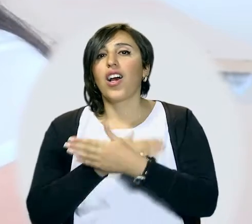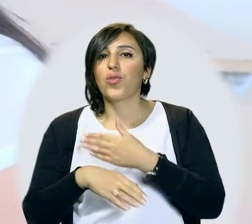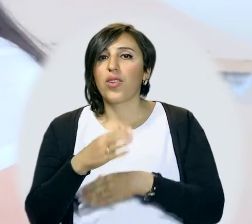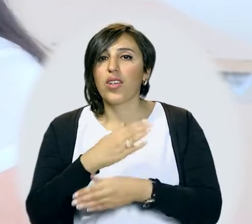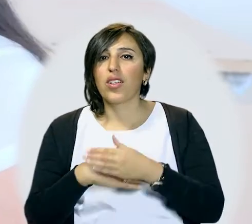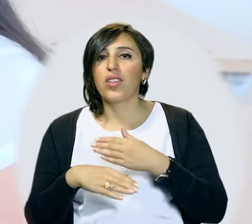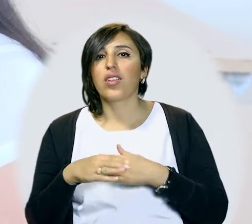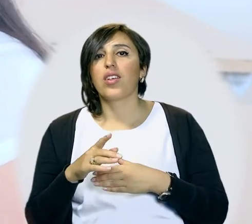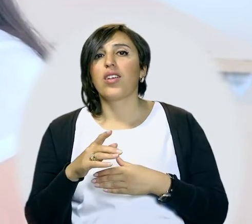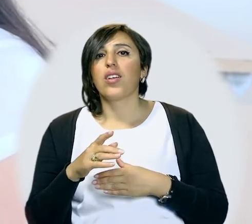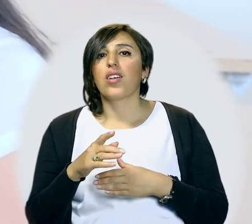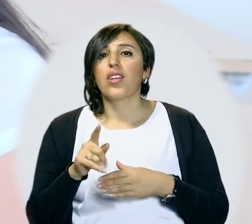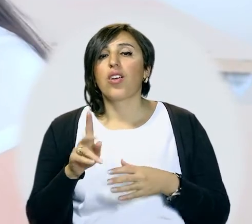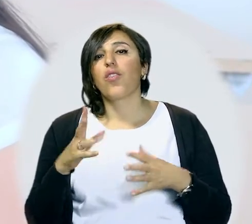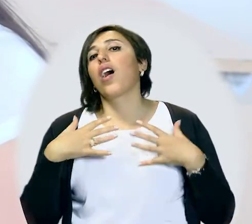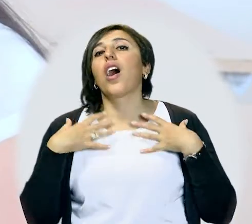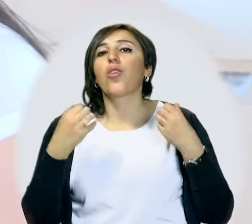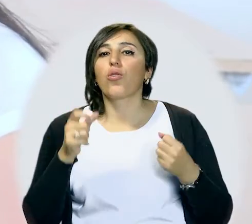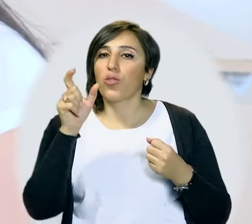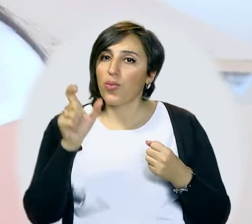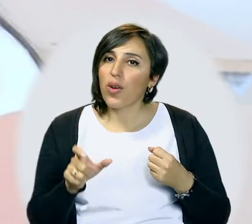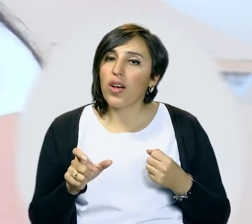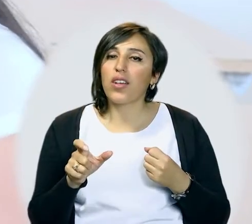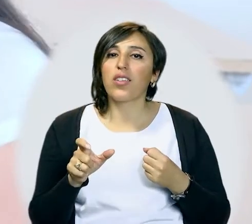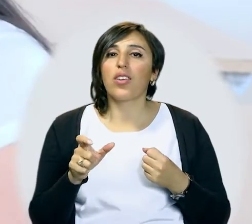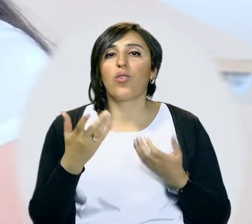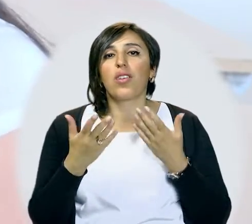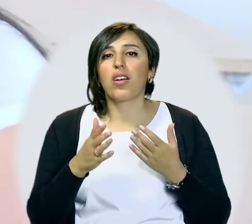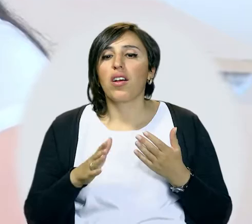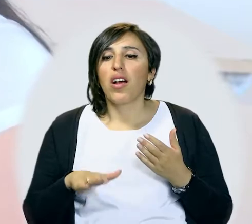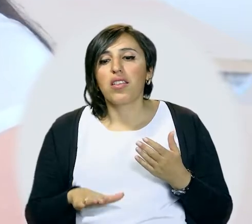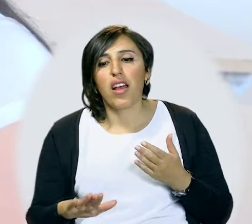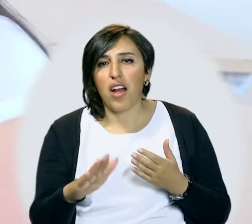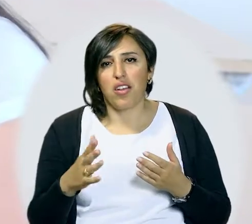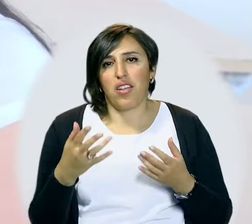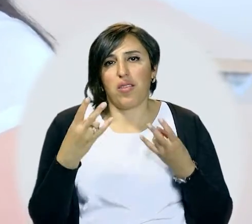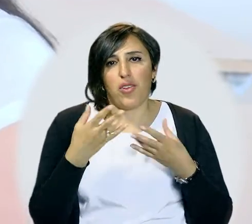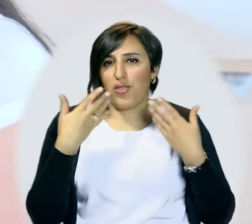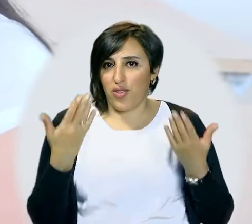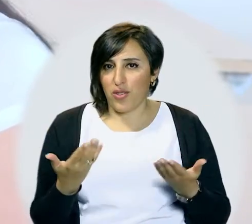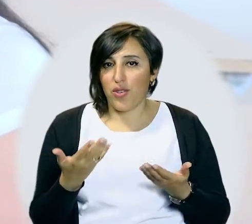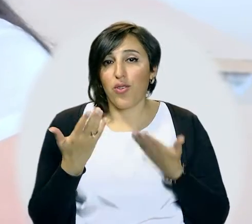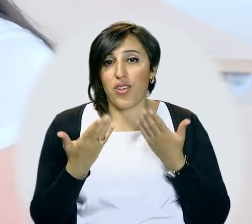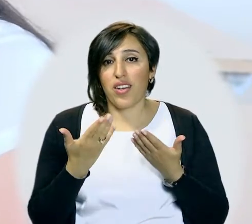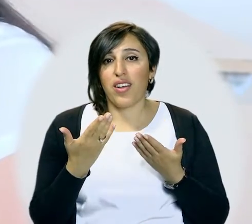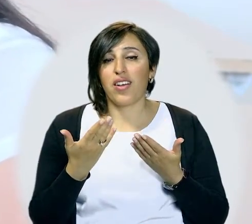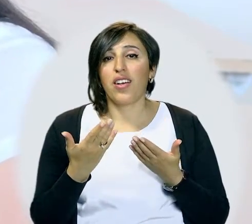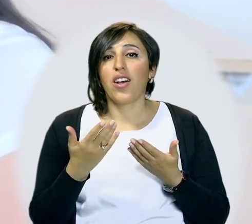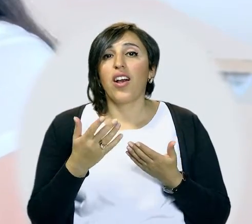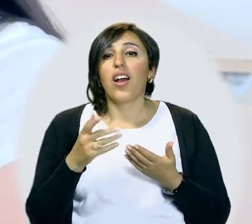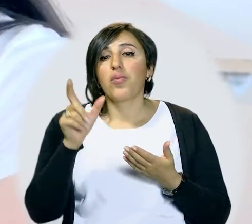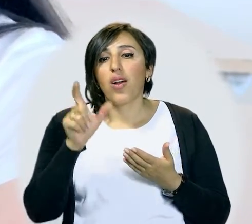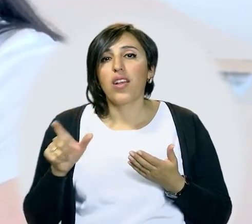հաշվընդմություն չունեցող մարդուն անհրաժեշտ չի լինում, օրինակ թե քարտակները, ու երբեմն այն մարդիկ, ովքեր